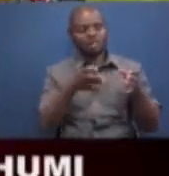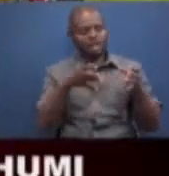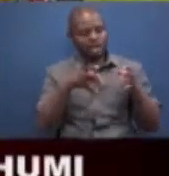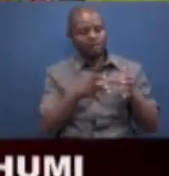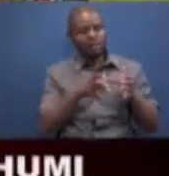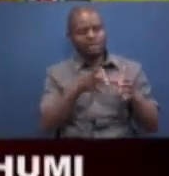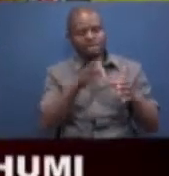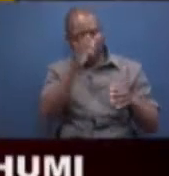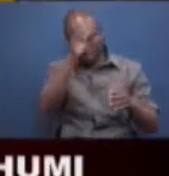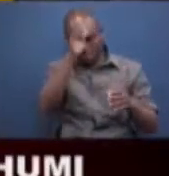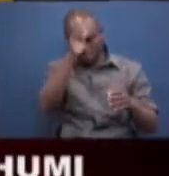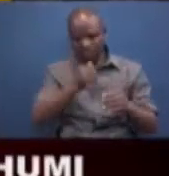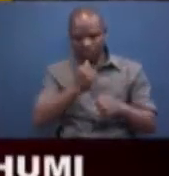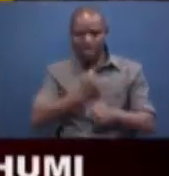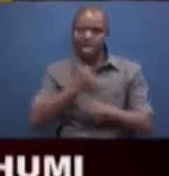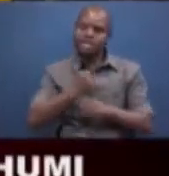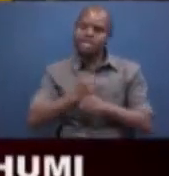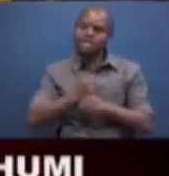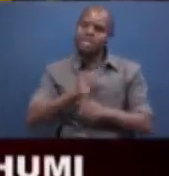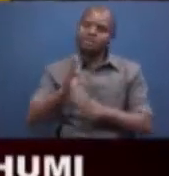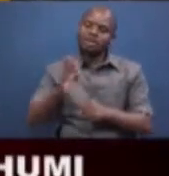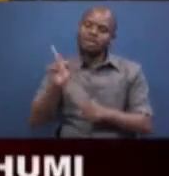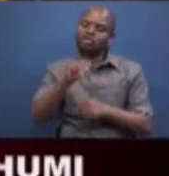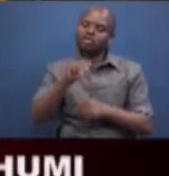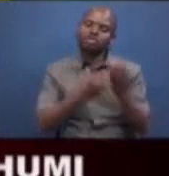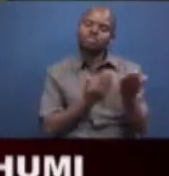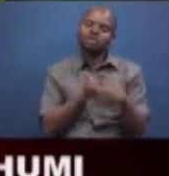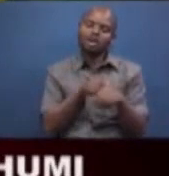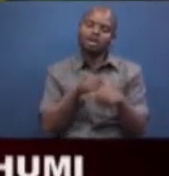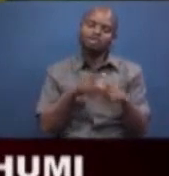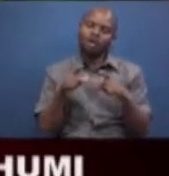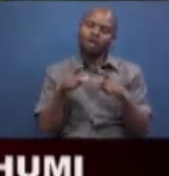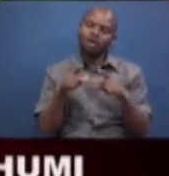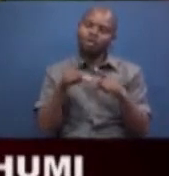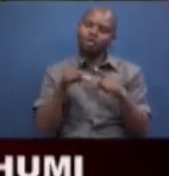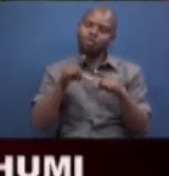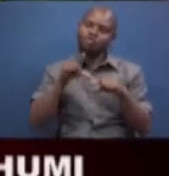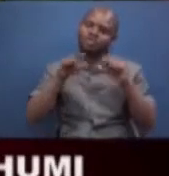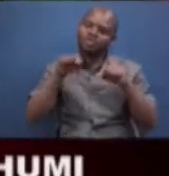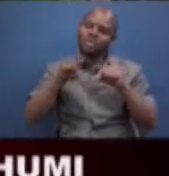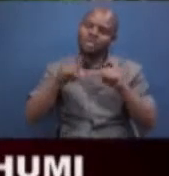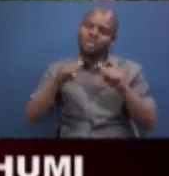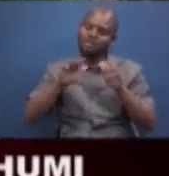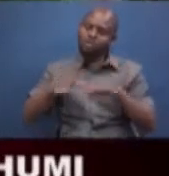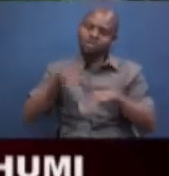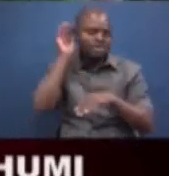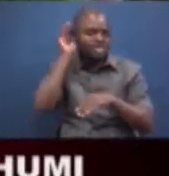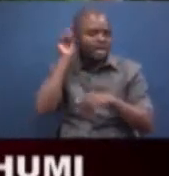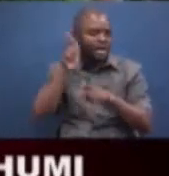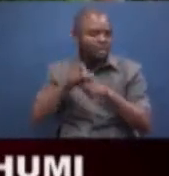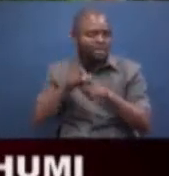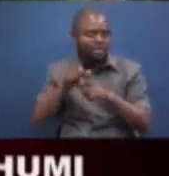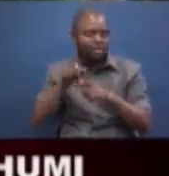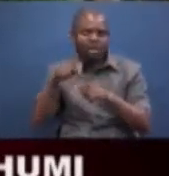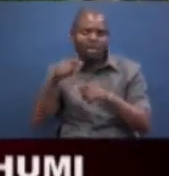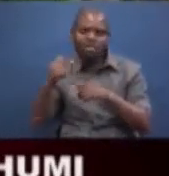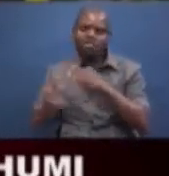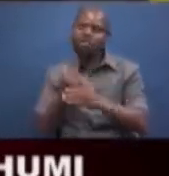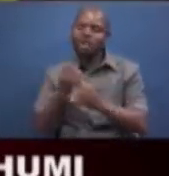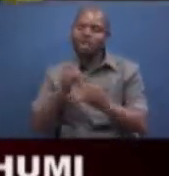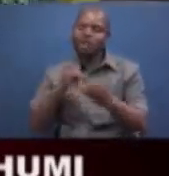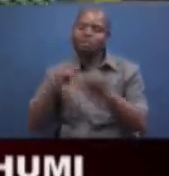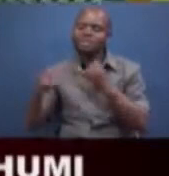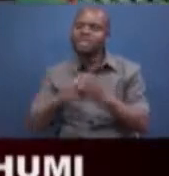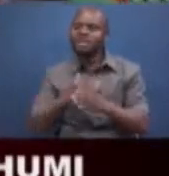kufanya kazi zao, si kusubiri wakati wa uchaguzi, lakini pia kuacha kusikiliza maneno yanayotolewa na wapinzani